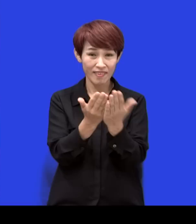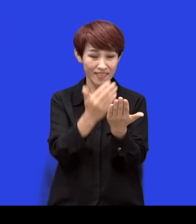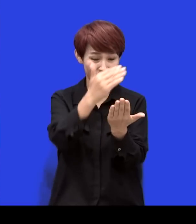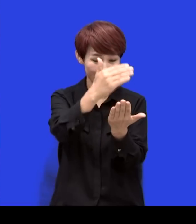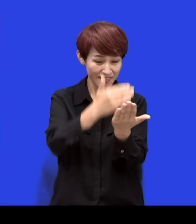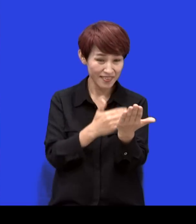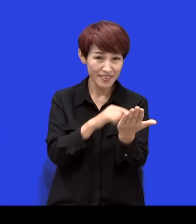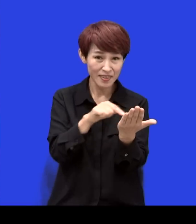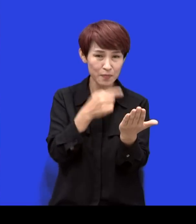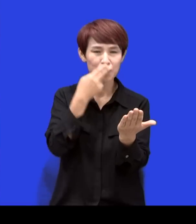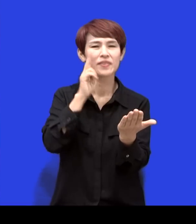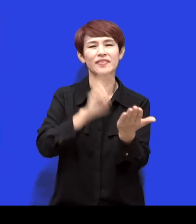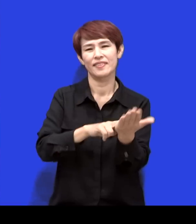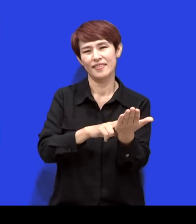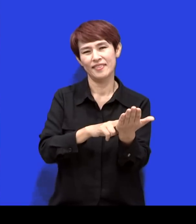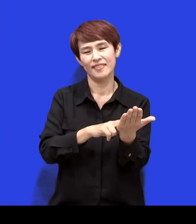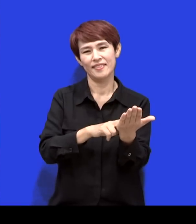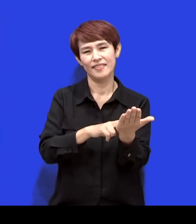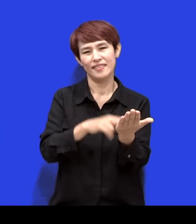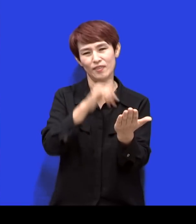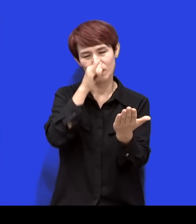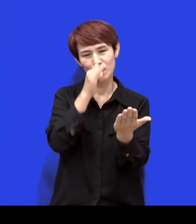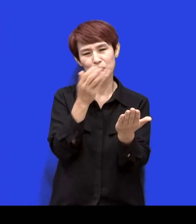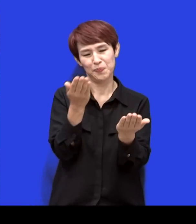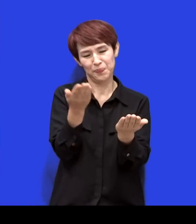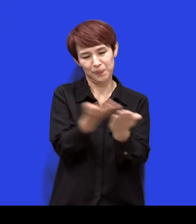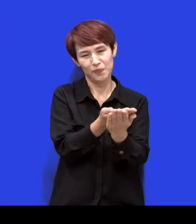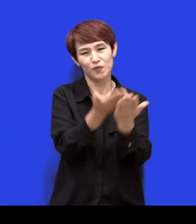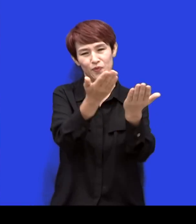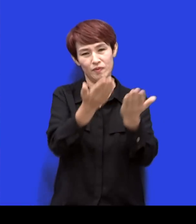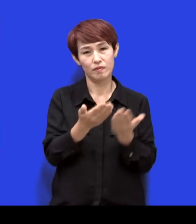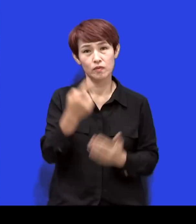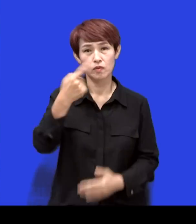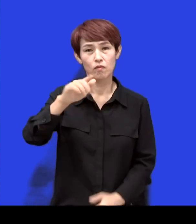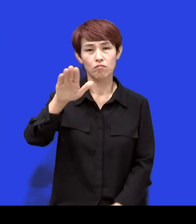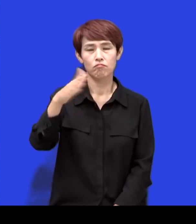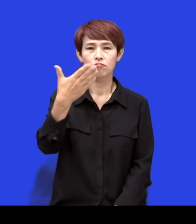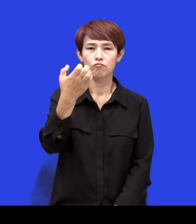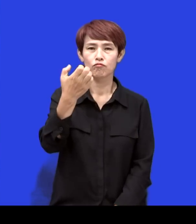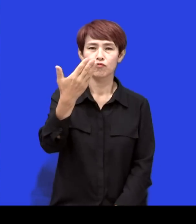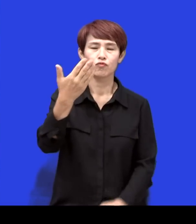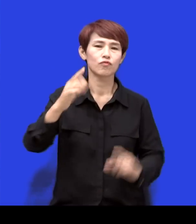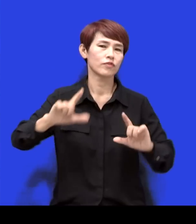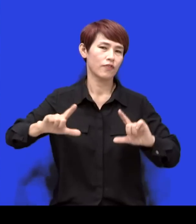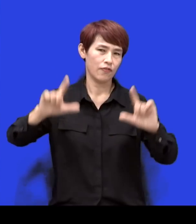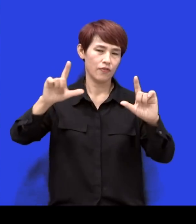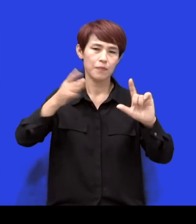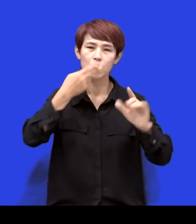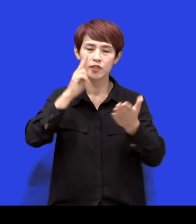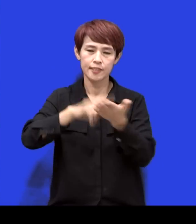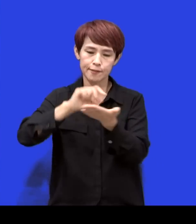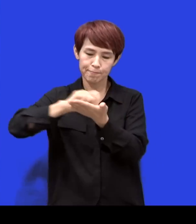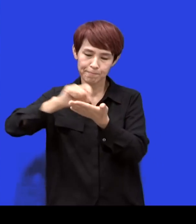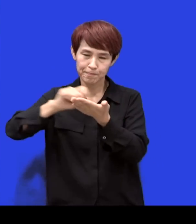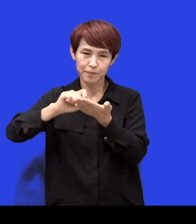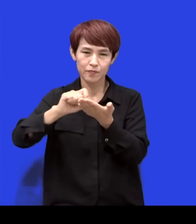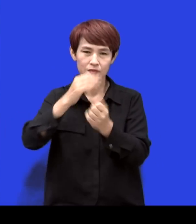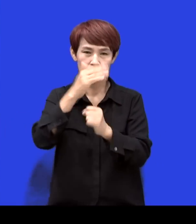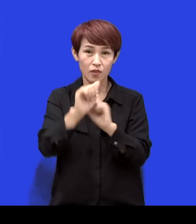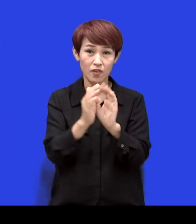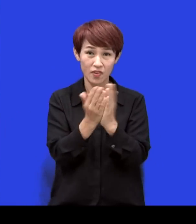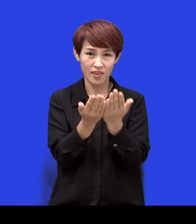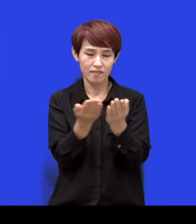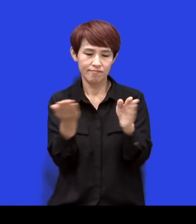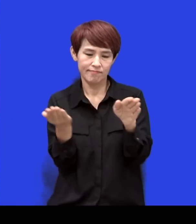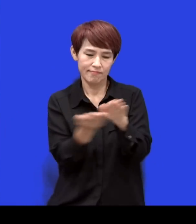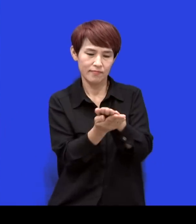편지를 그 안에. 그래. 저 이거 이게- 좀 소개해 주세요. 1999년에 쓰신 거예요. 어머나. 예, 이렇게 와. 어머니가 편지를 쓰셔서 어머나. 여행 잘